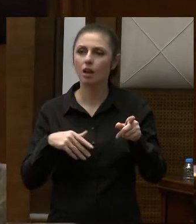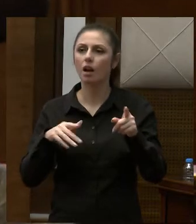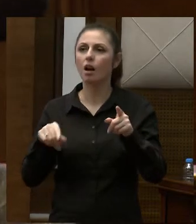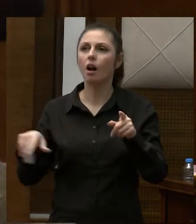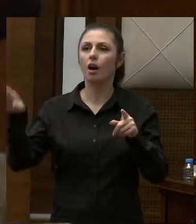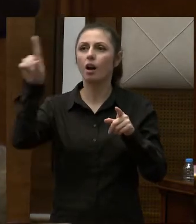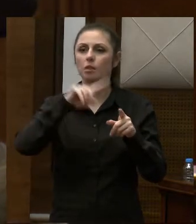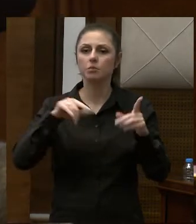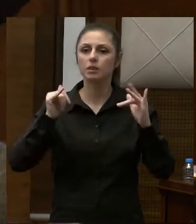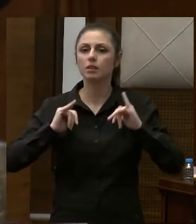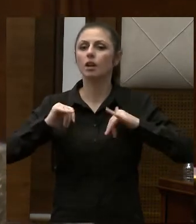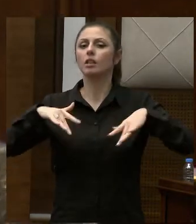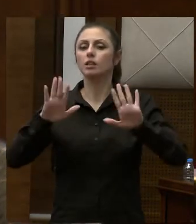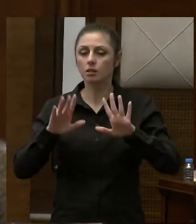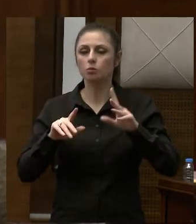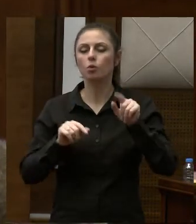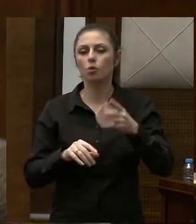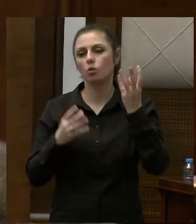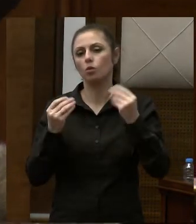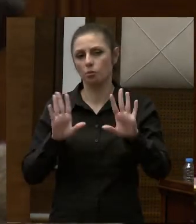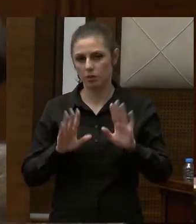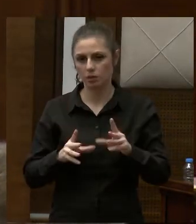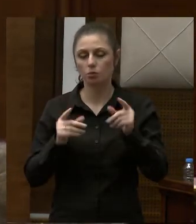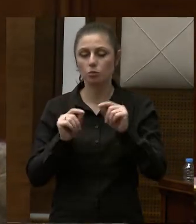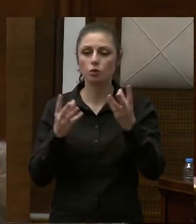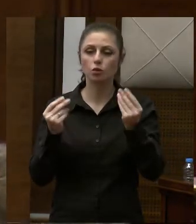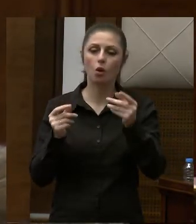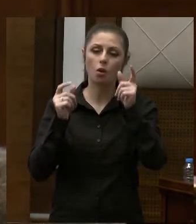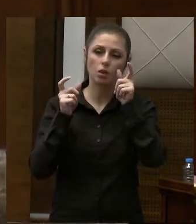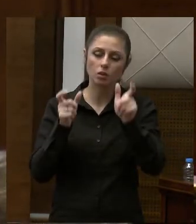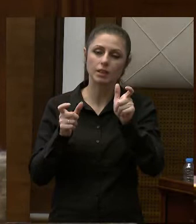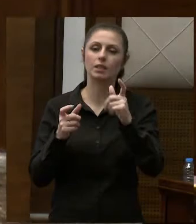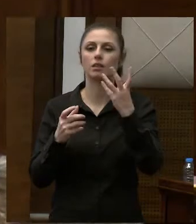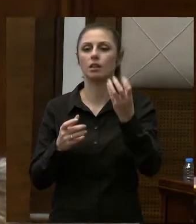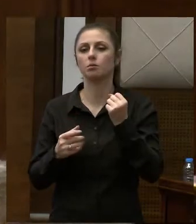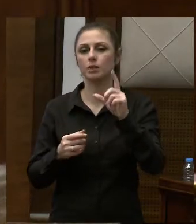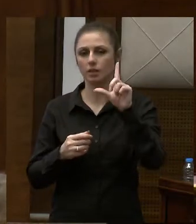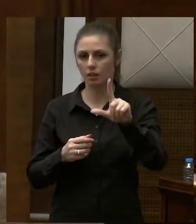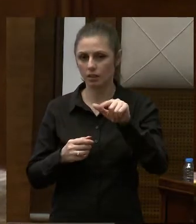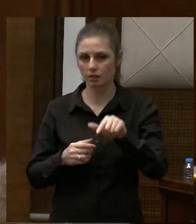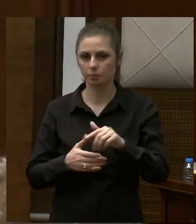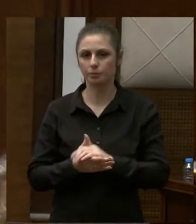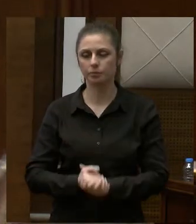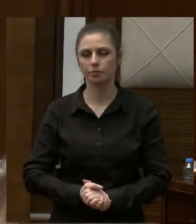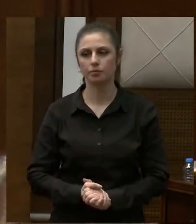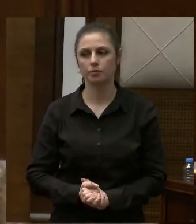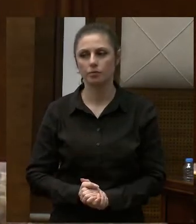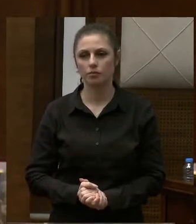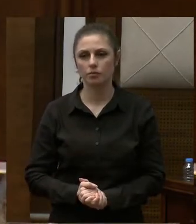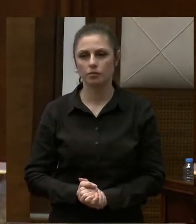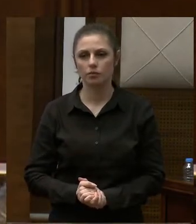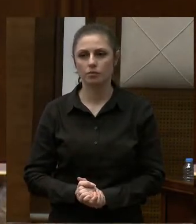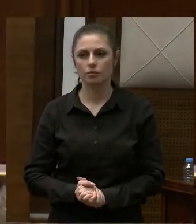büyük çekmeceyi büyük çekmecelikten çıkartırız. Çok hassas bir karardır. Çok önemli bir karardır. Komisyona havale ediyoruz